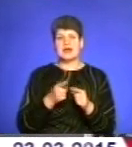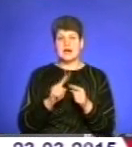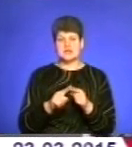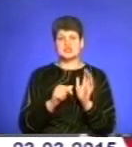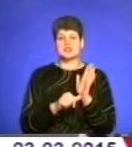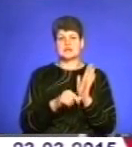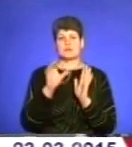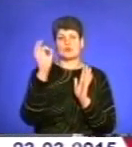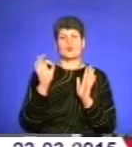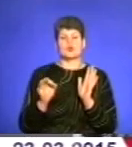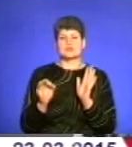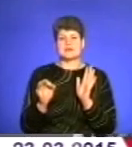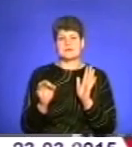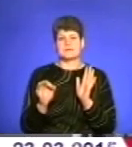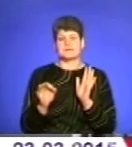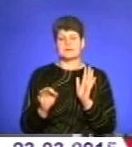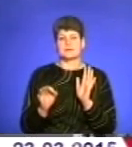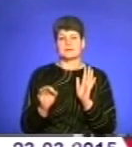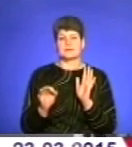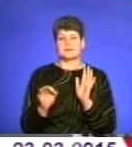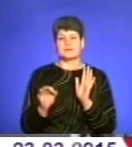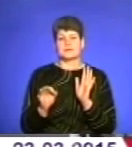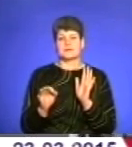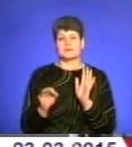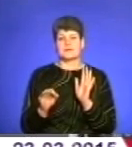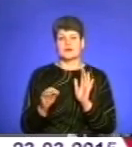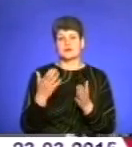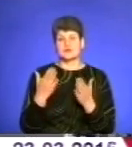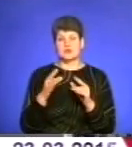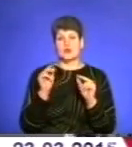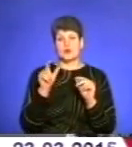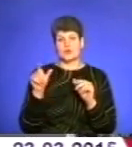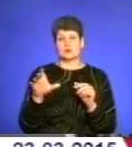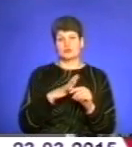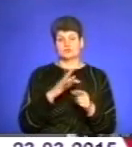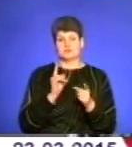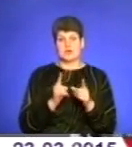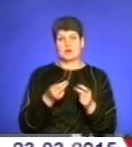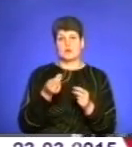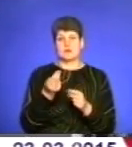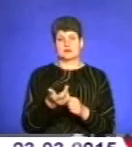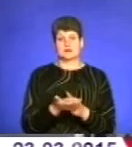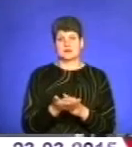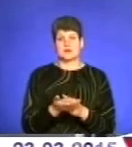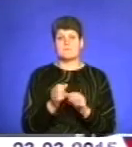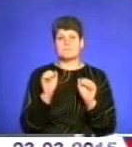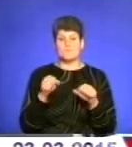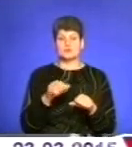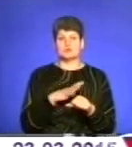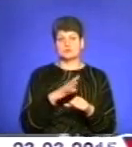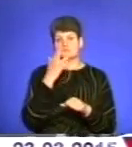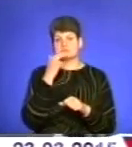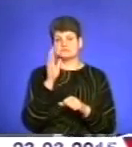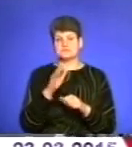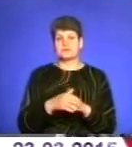60%, так. Ну, та якби людям би було реально так, що платити, то вже б можна і змиритися. Ну,